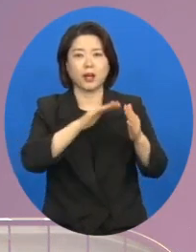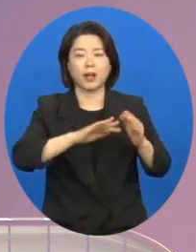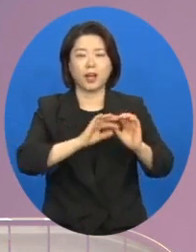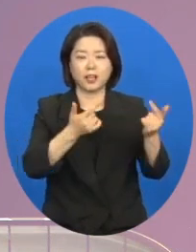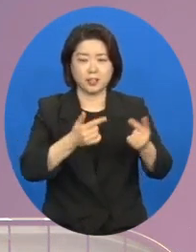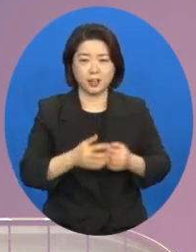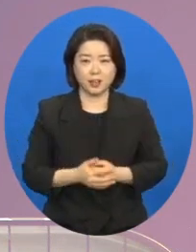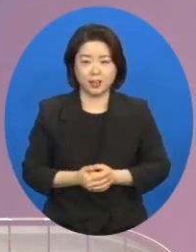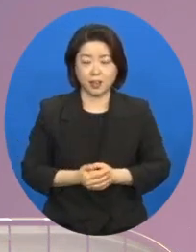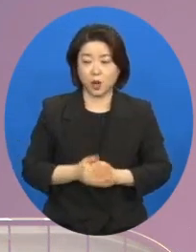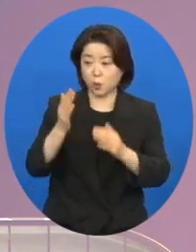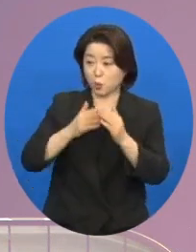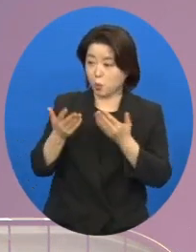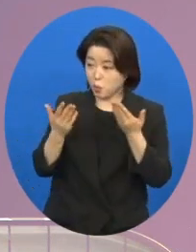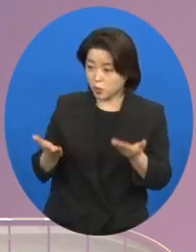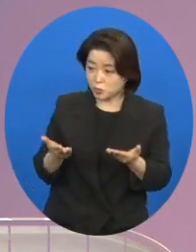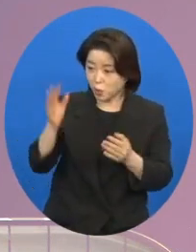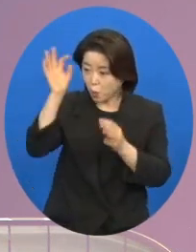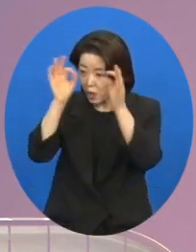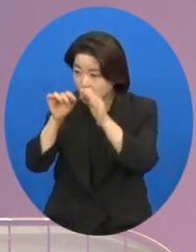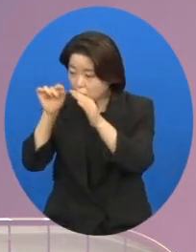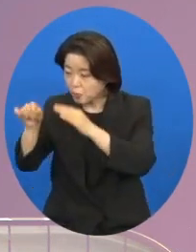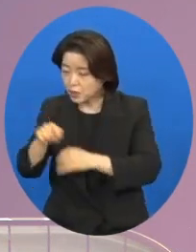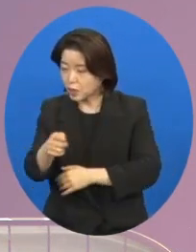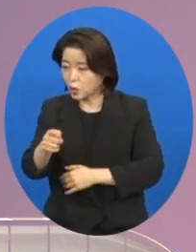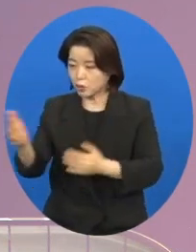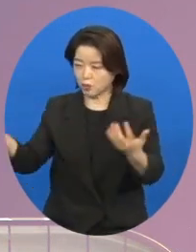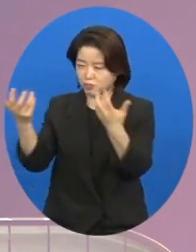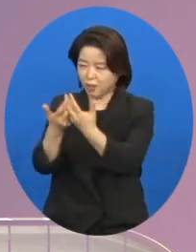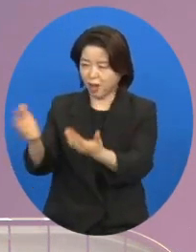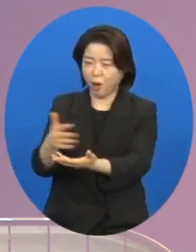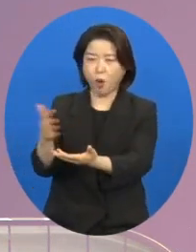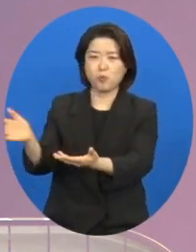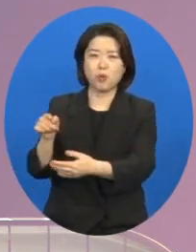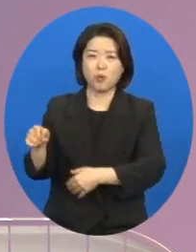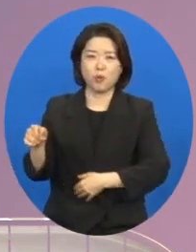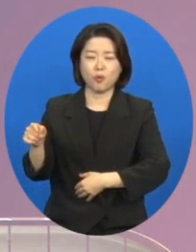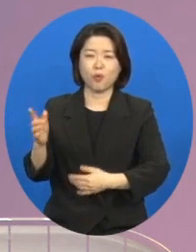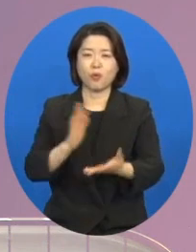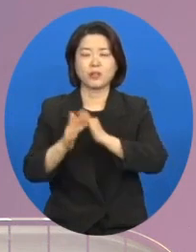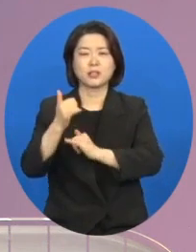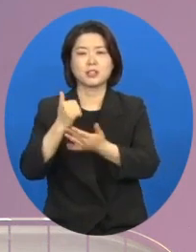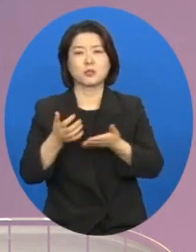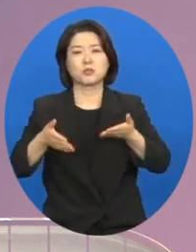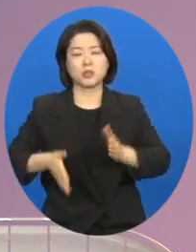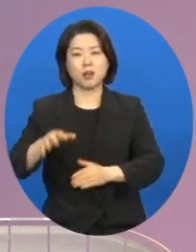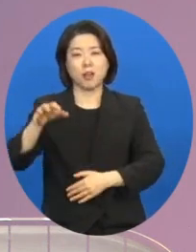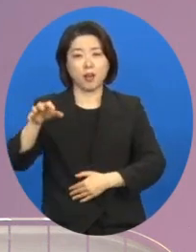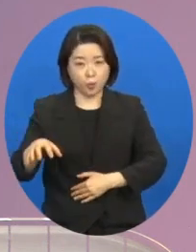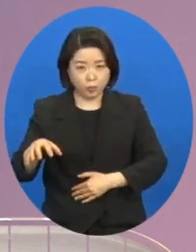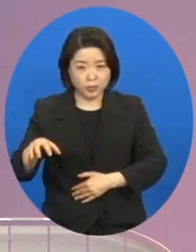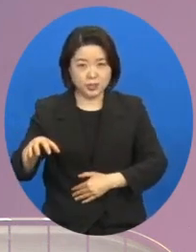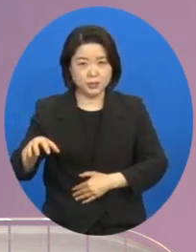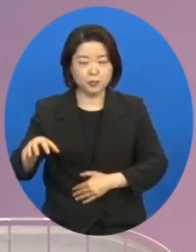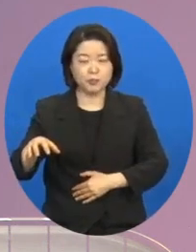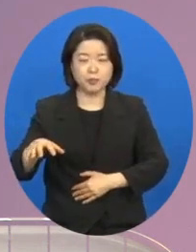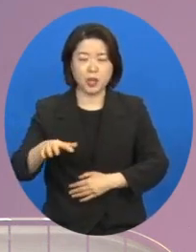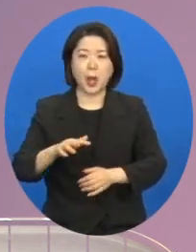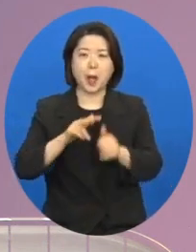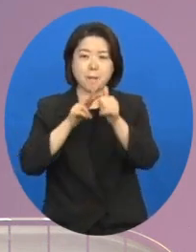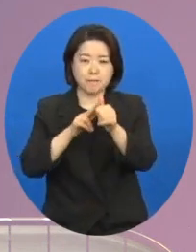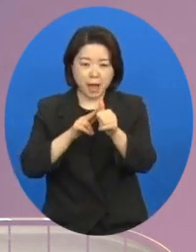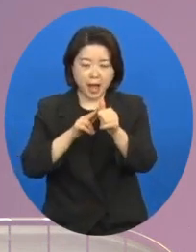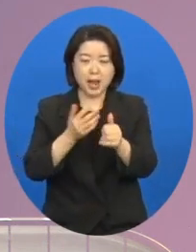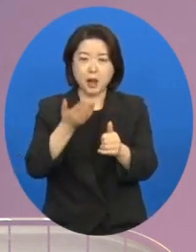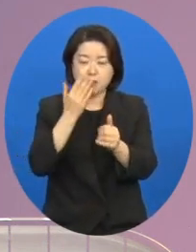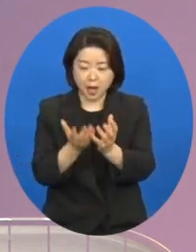쉼터를 찾았지만 거기마저도 묵을 곳이 없었기에 예수님이 태어나신 곳은 마구간이라는 표현은